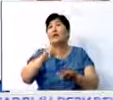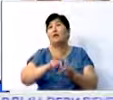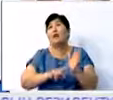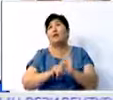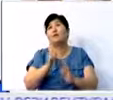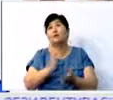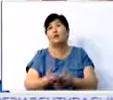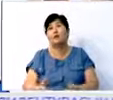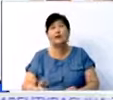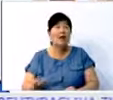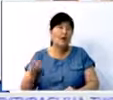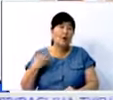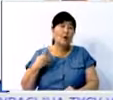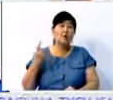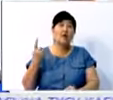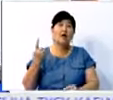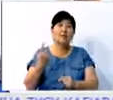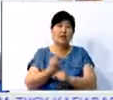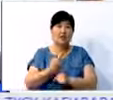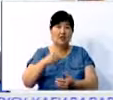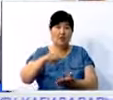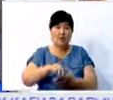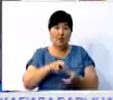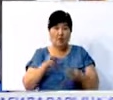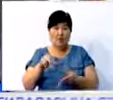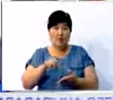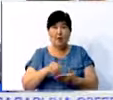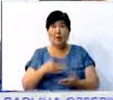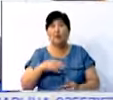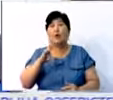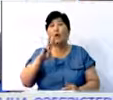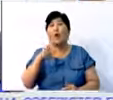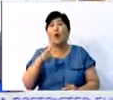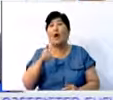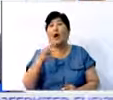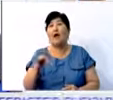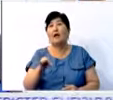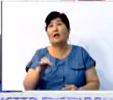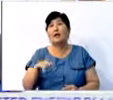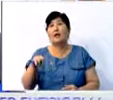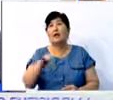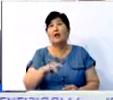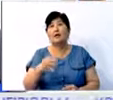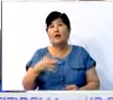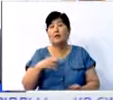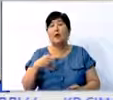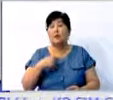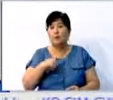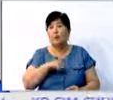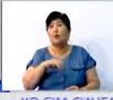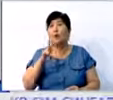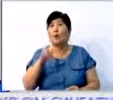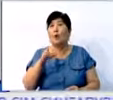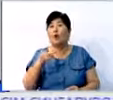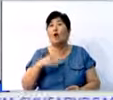тұр. Қызылордада біріншілей болып тұрмын. Өзім Ноғай районынан, Ноғай мілеттен, өзім Ноғайман.